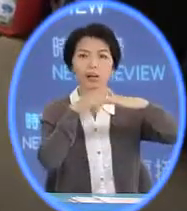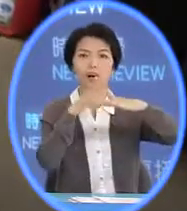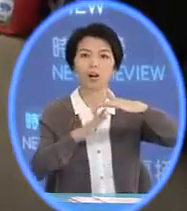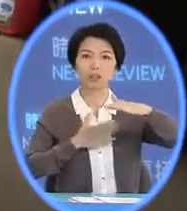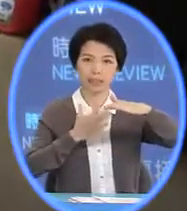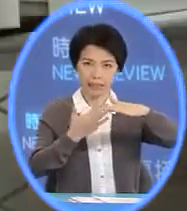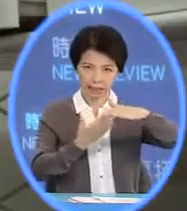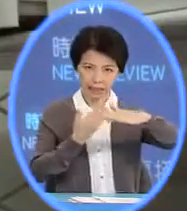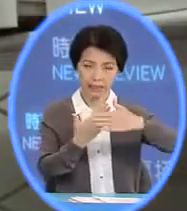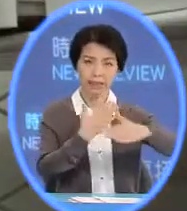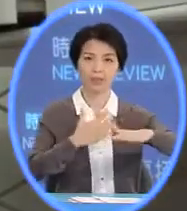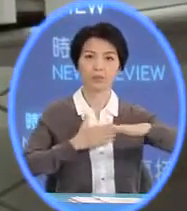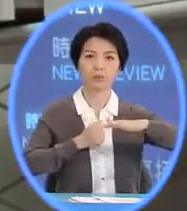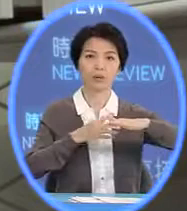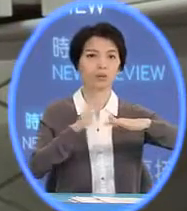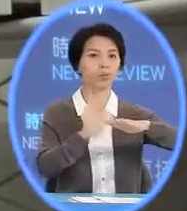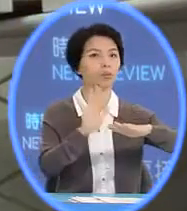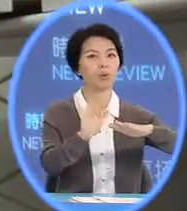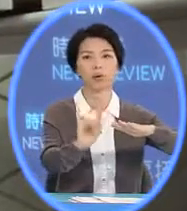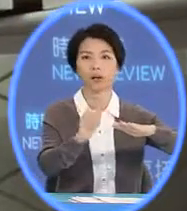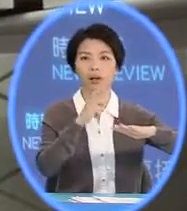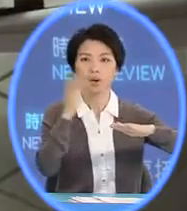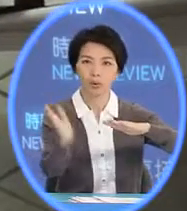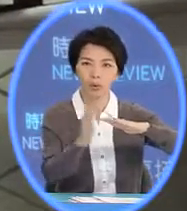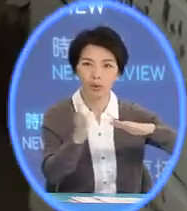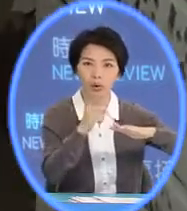防御措施，作用都不大。 沙包啊、钉板啊，都没办法。